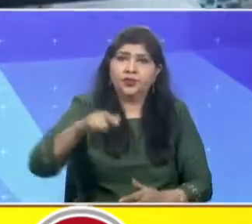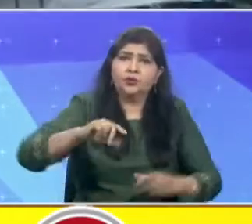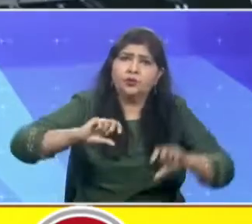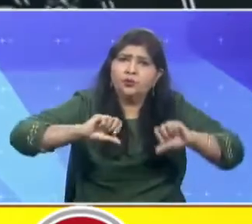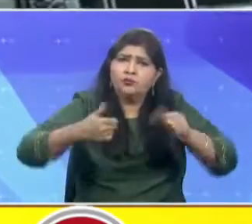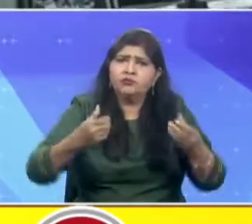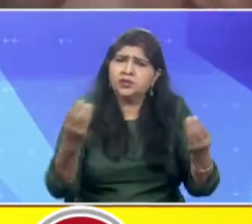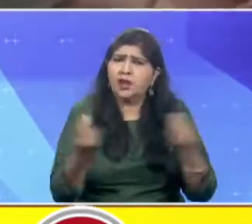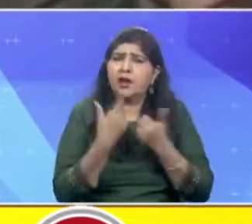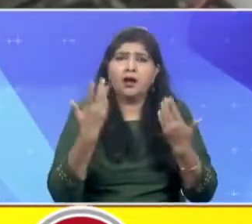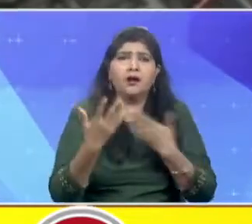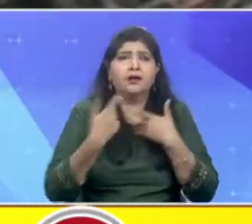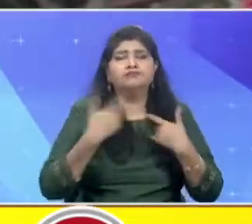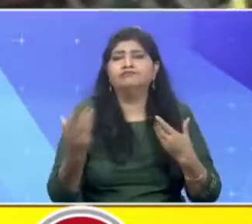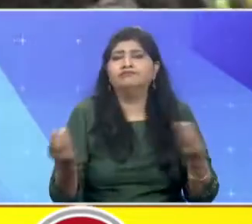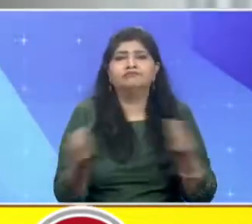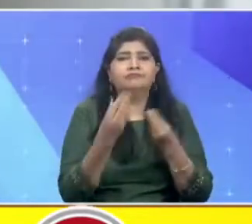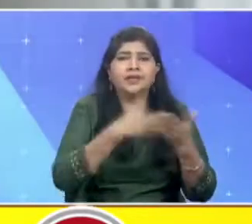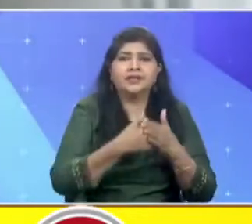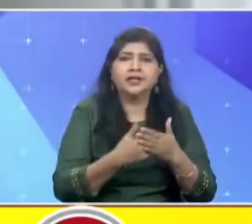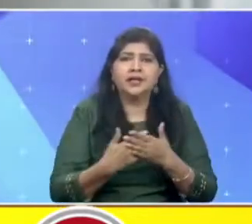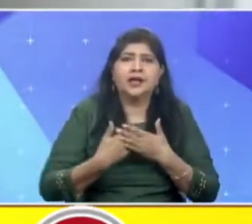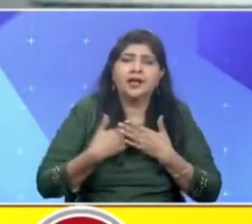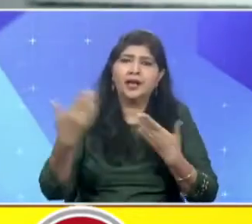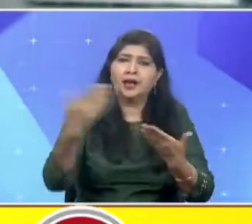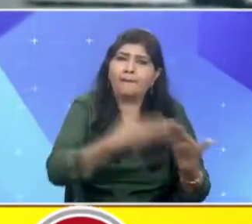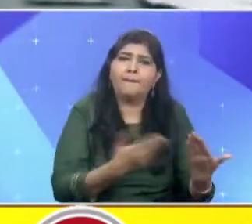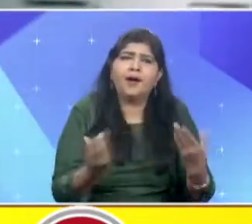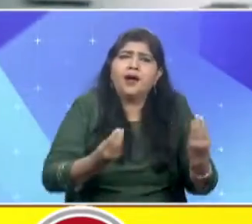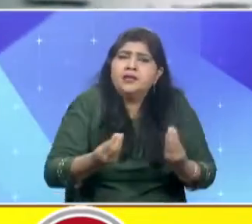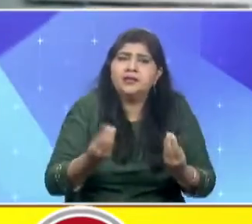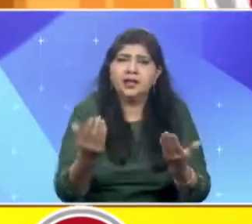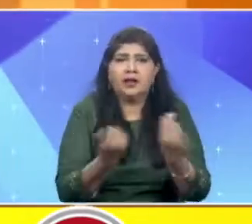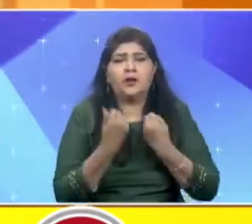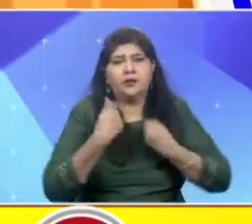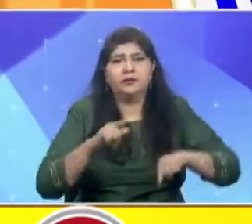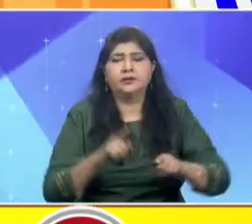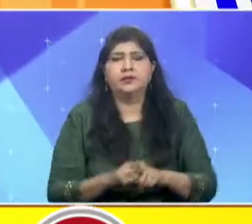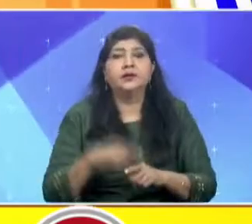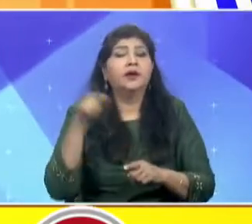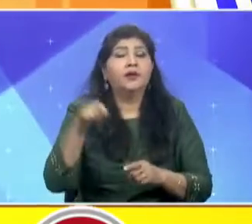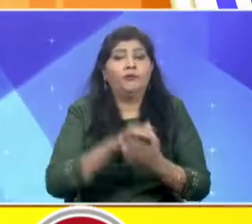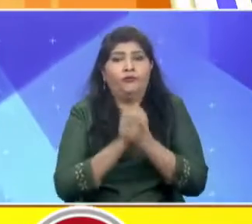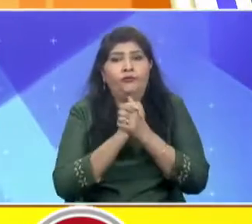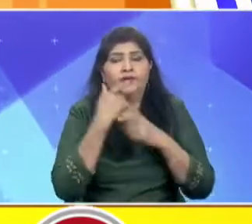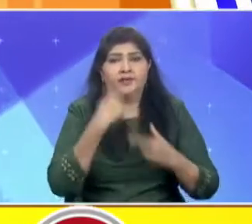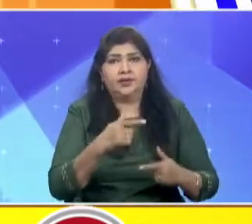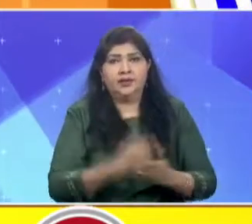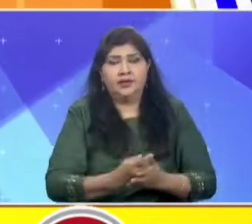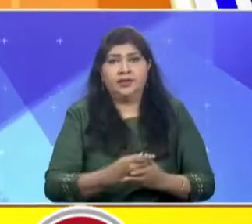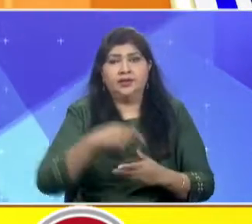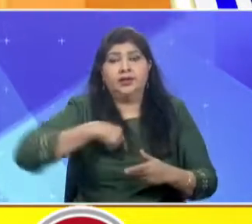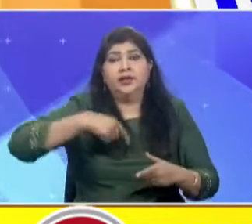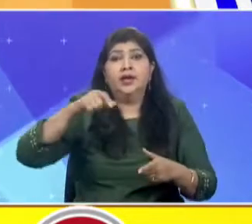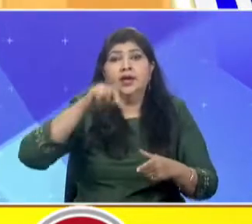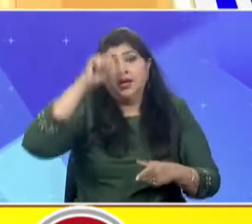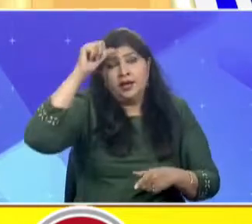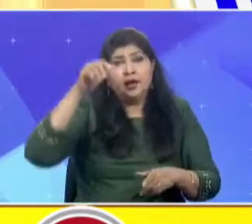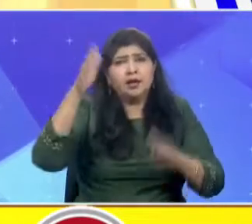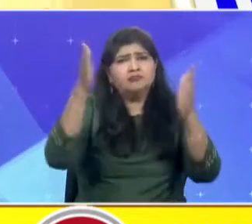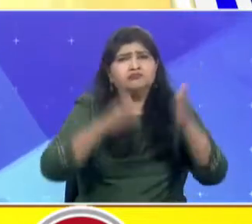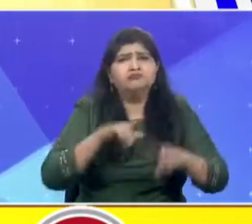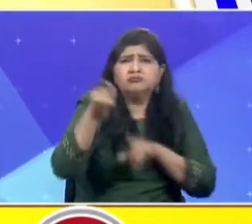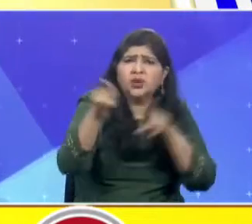सफलता उसके पास खुद चल करके आती है। साथियों, देश के कोने कोने